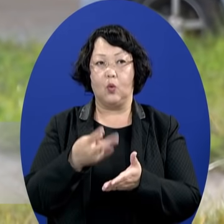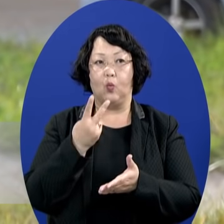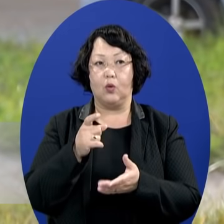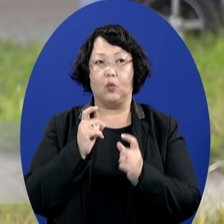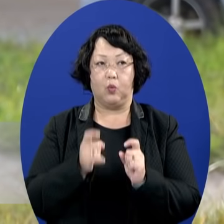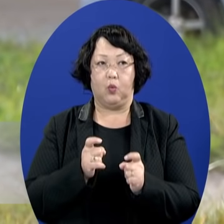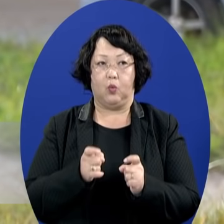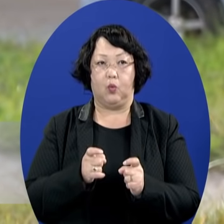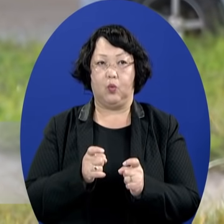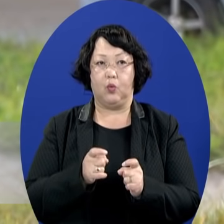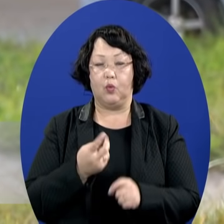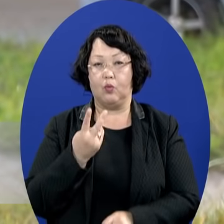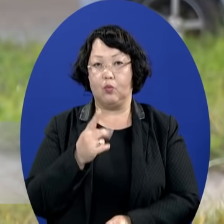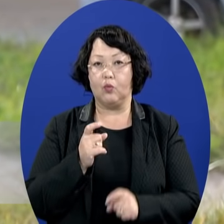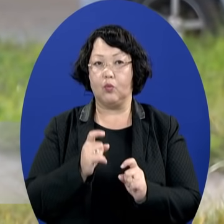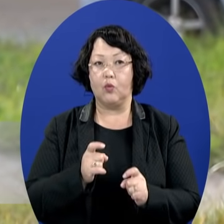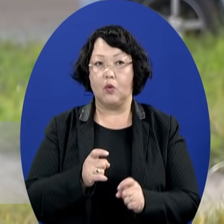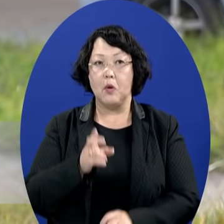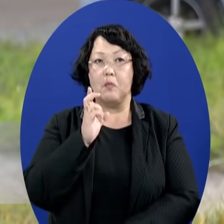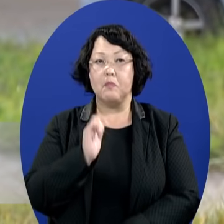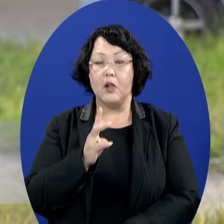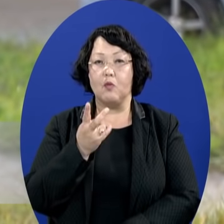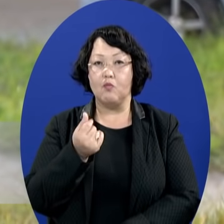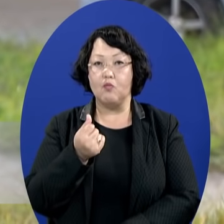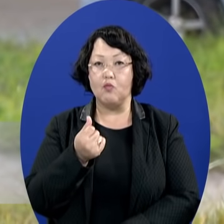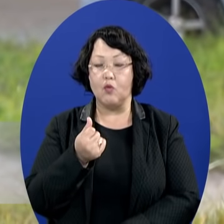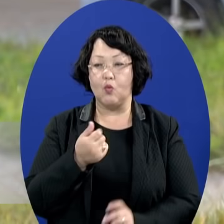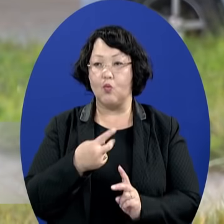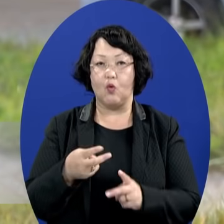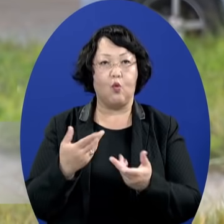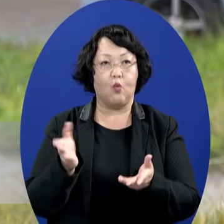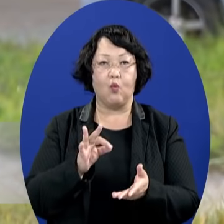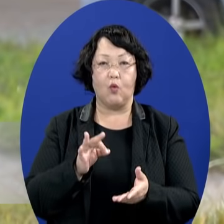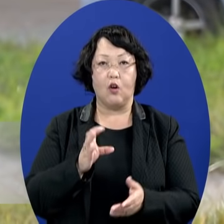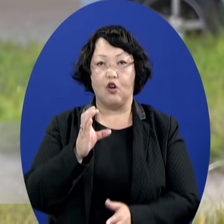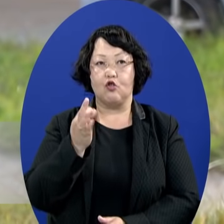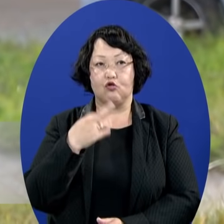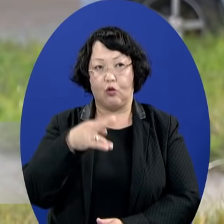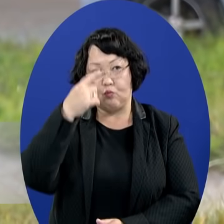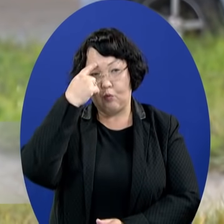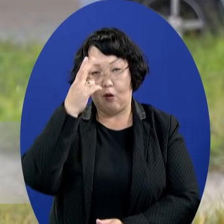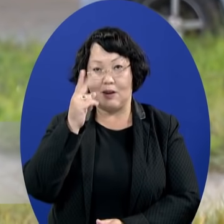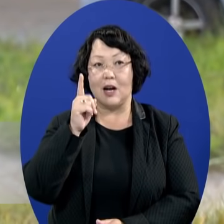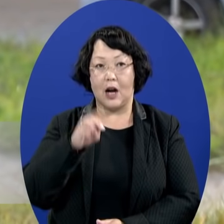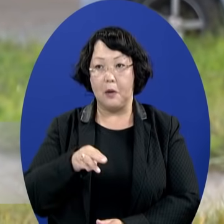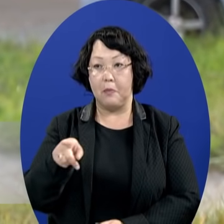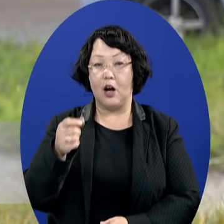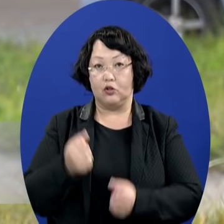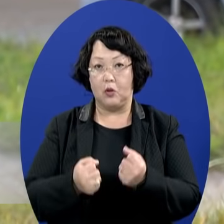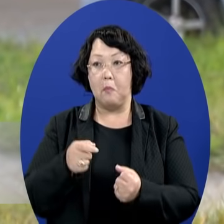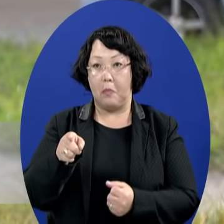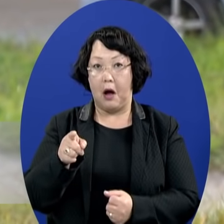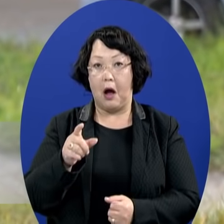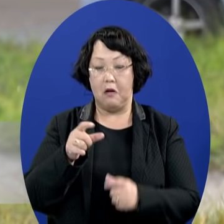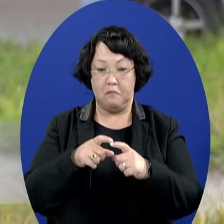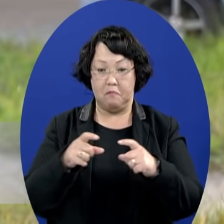өөрчлөлт ороогүй. За гэвч бэлэн мөнгөөр үйлчлэхгүй зөвхөн харилцагч буюу Сод Монголын карттай жолооч нартаа одоо шатхан олгож байгаа